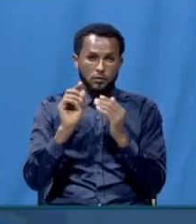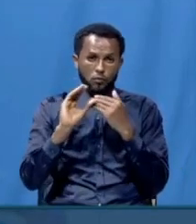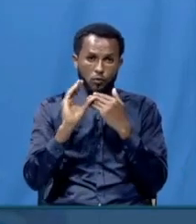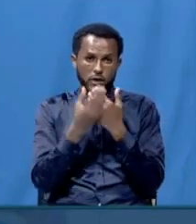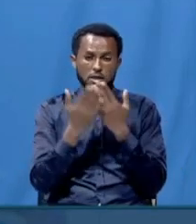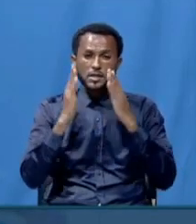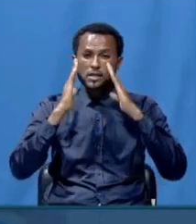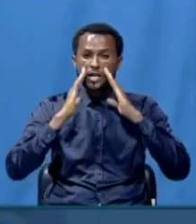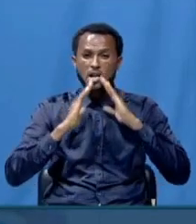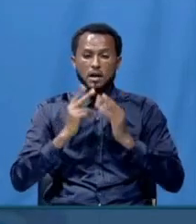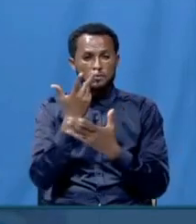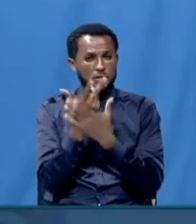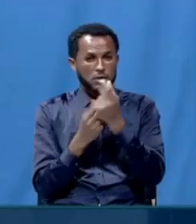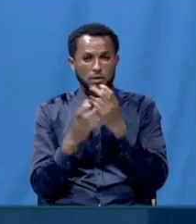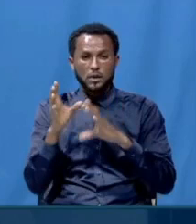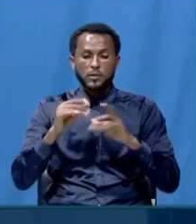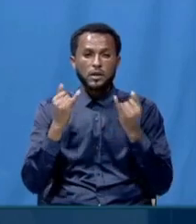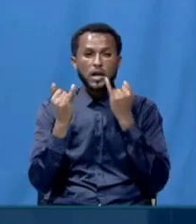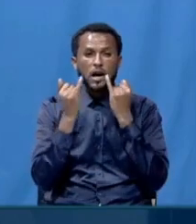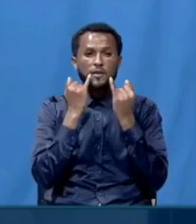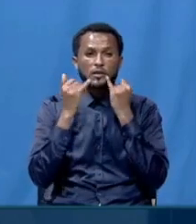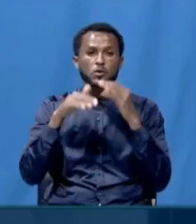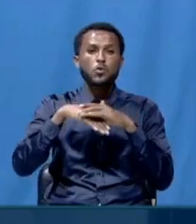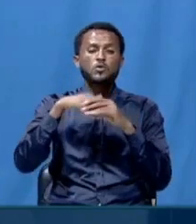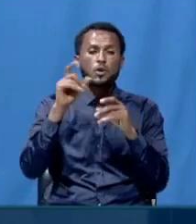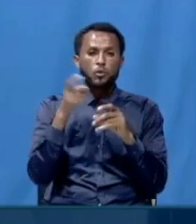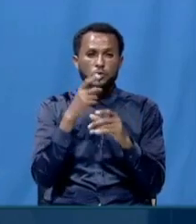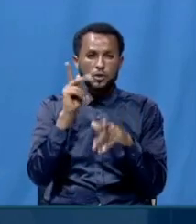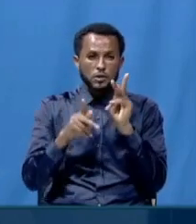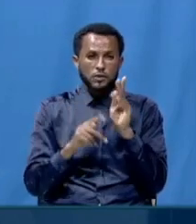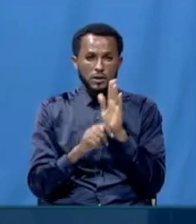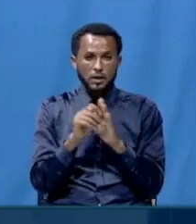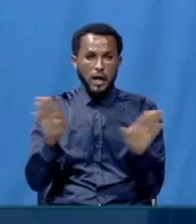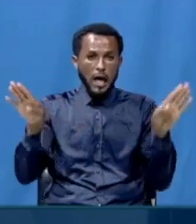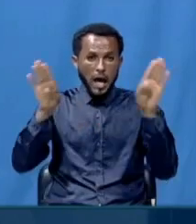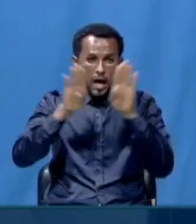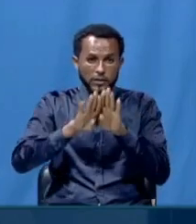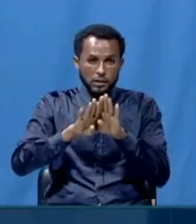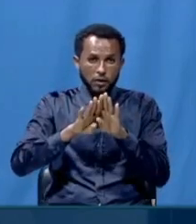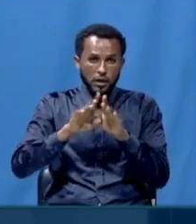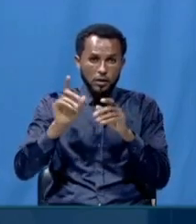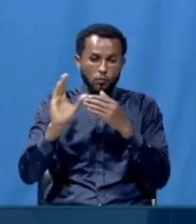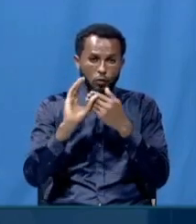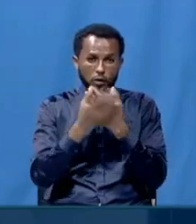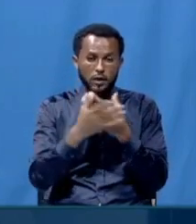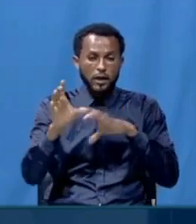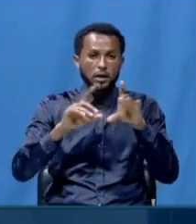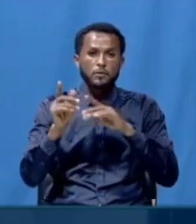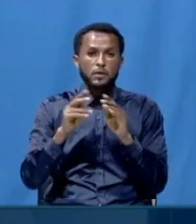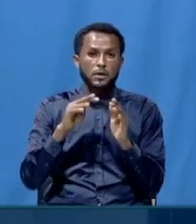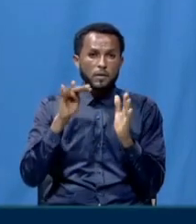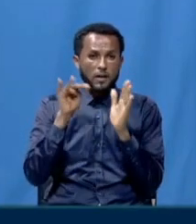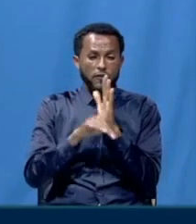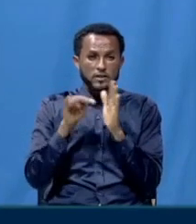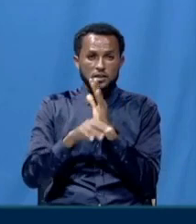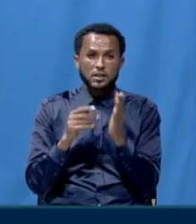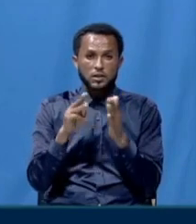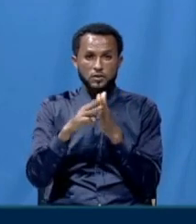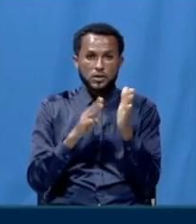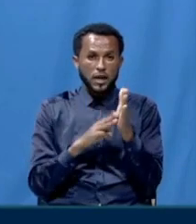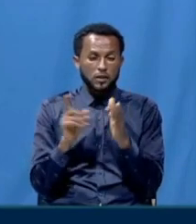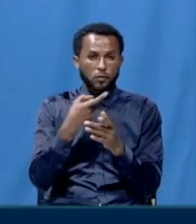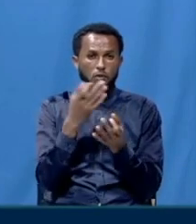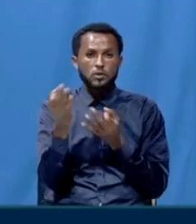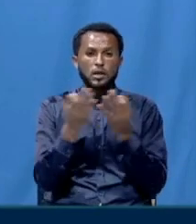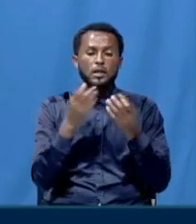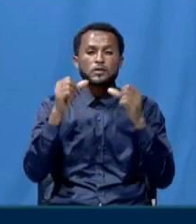ዘተ ሰላም ክንገብር ንኽእል ኢና ዝብል ሓበሬታ ዘውፅኦ ኮይኑ ህዝቢ ትግራይ ዓፂኻ ቅድመ ኩነት ኣይንገብርን ምባል መርኣያ ፋሽስትነት እቲ ስርዓት ምዃኑ